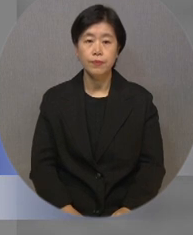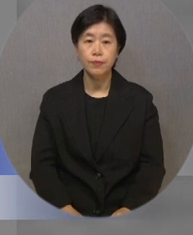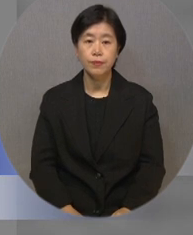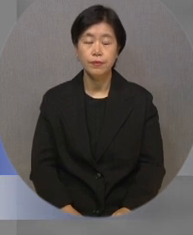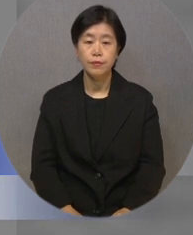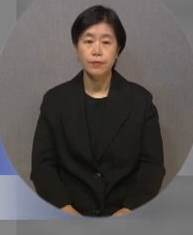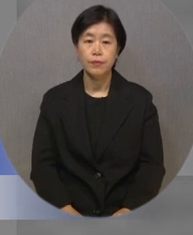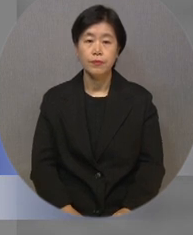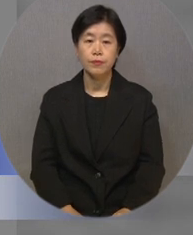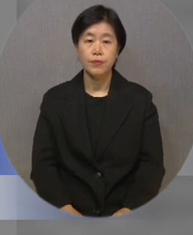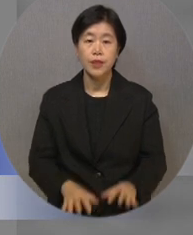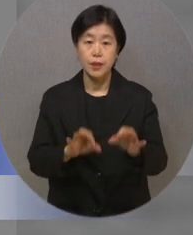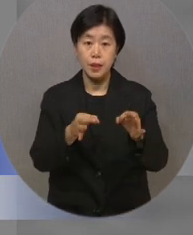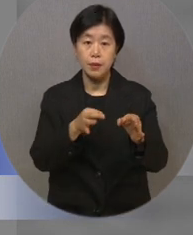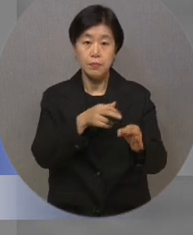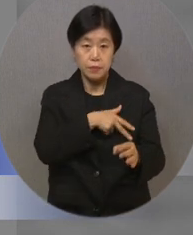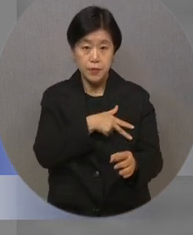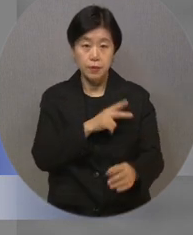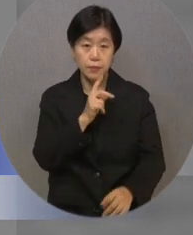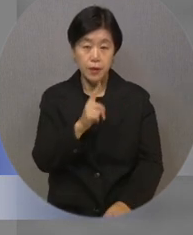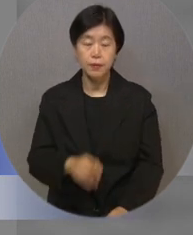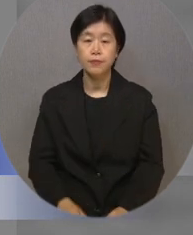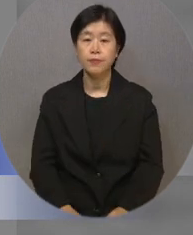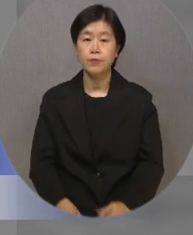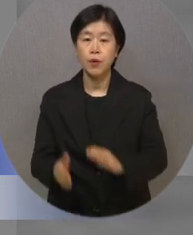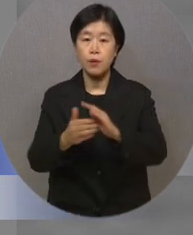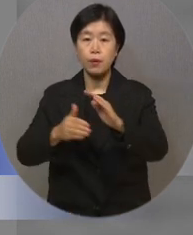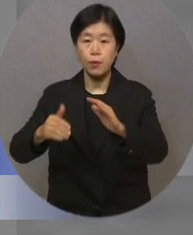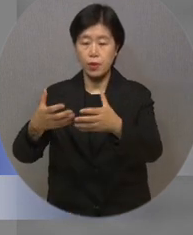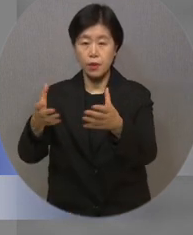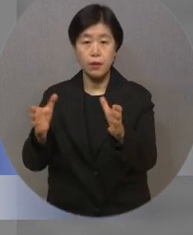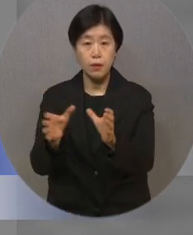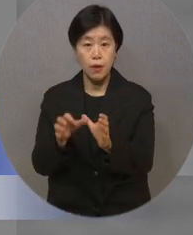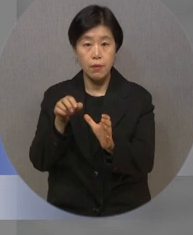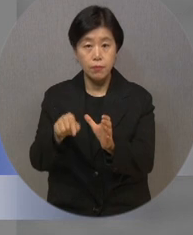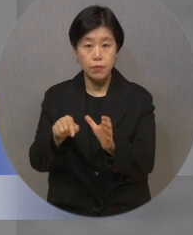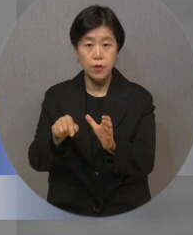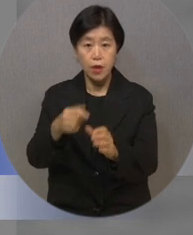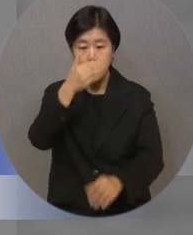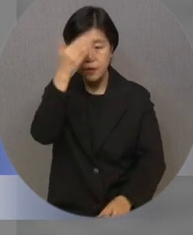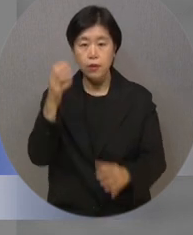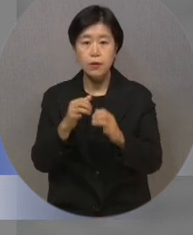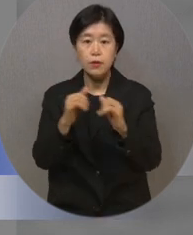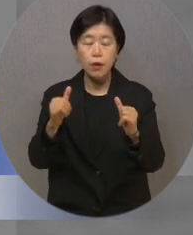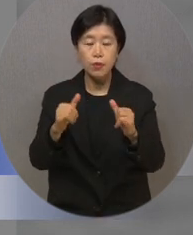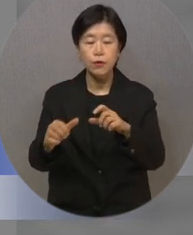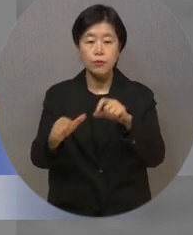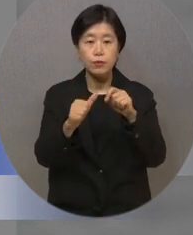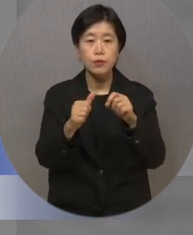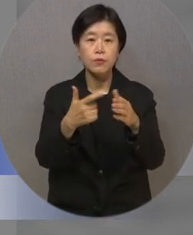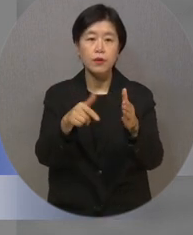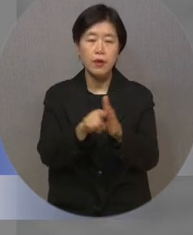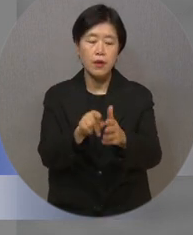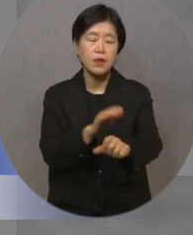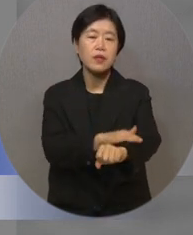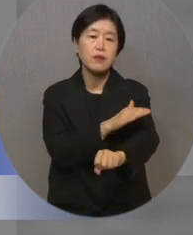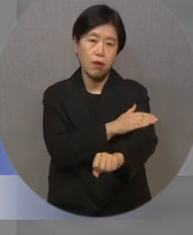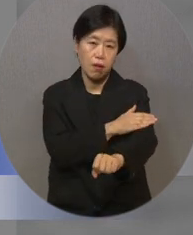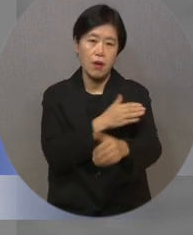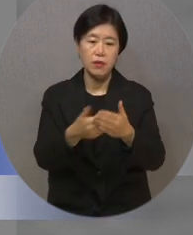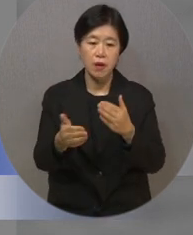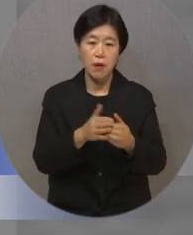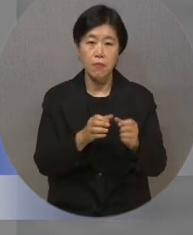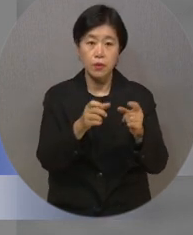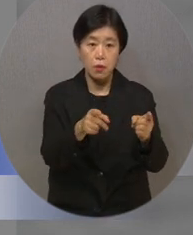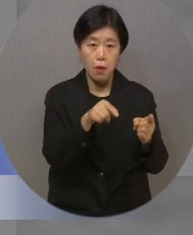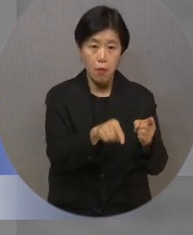기사에서 김의원은 공공기관의 청년 구직자 1 경험 제공을 위한 체험형 인턴 제도가 장애인